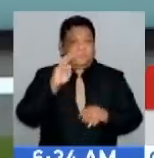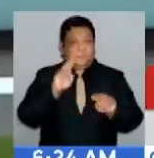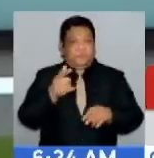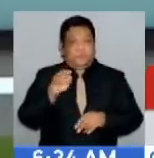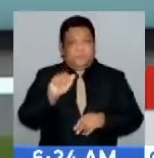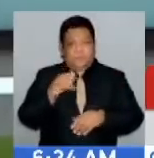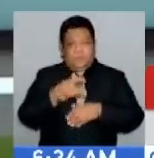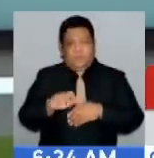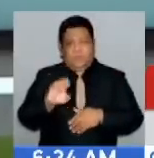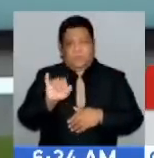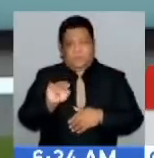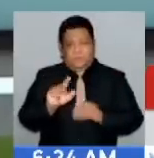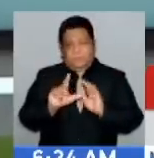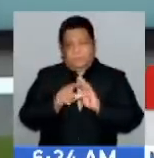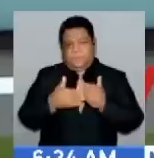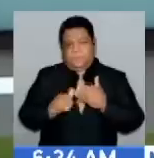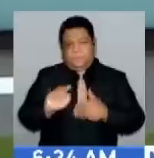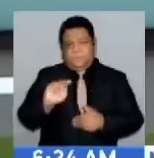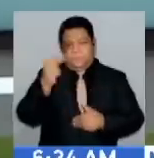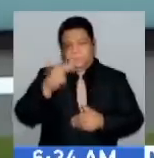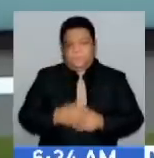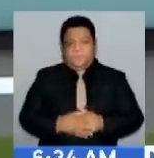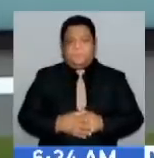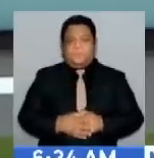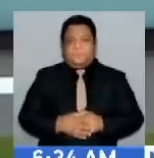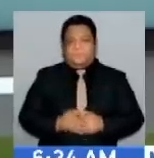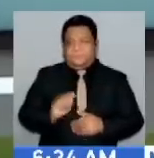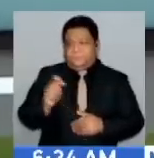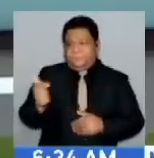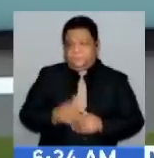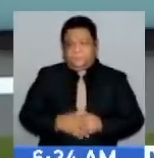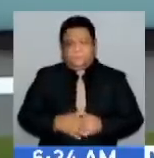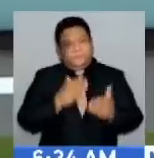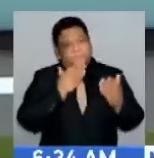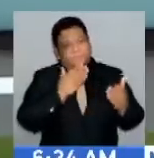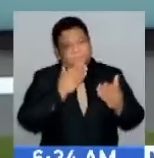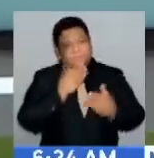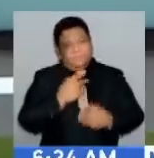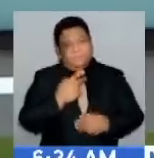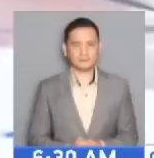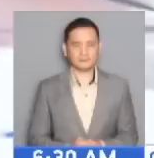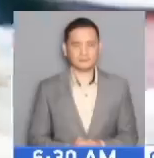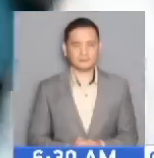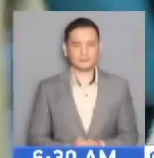Edition mamaya pagkatapos ng unang hirit. Igan? Maraming salamat, Caitlin Revilla.